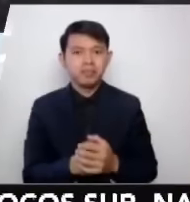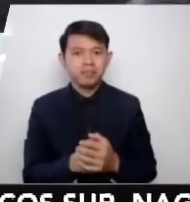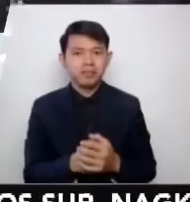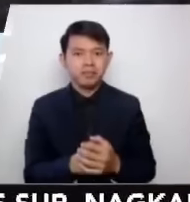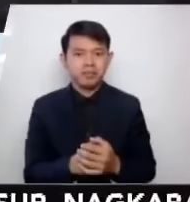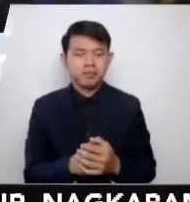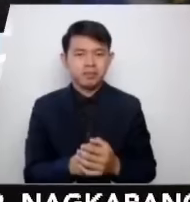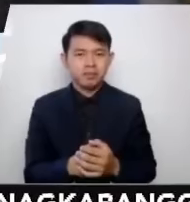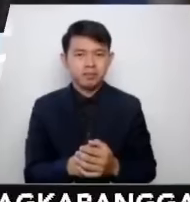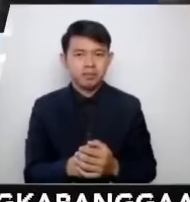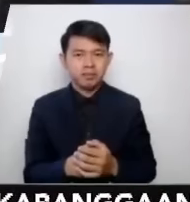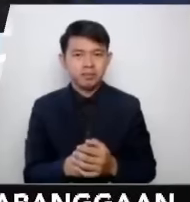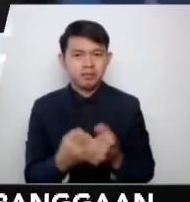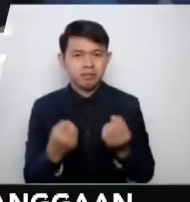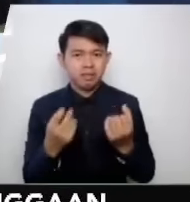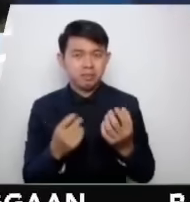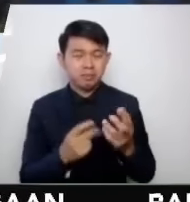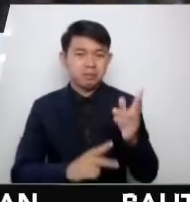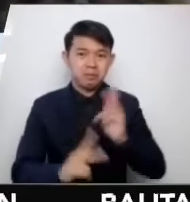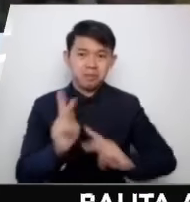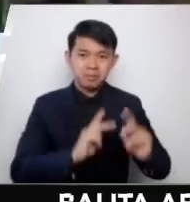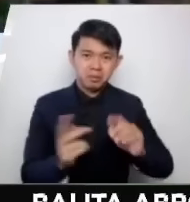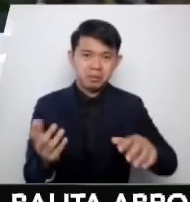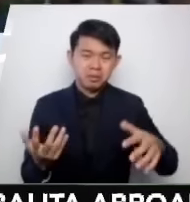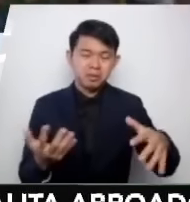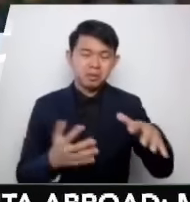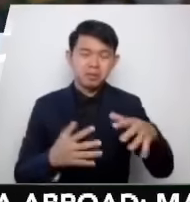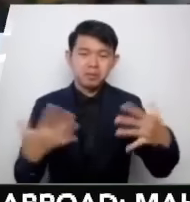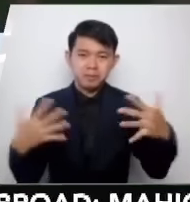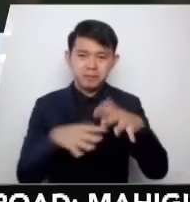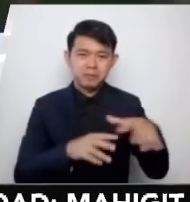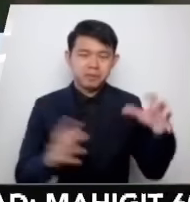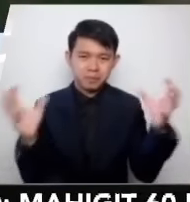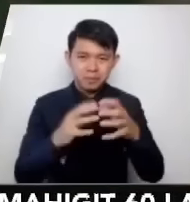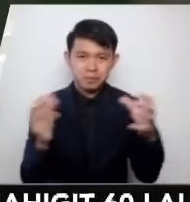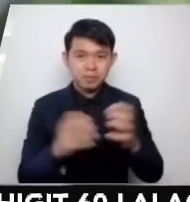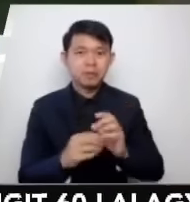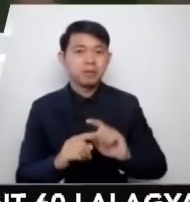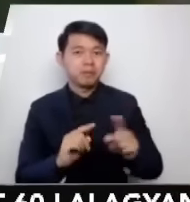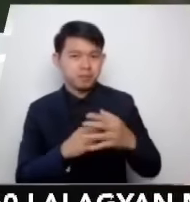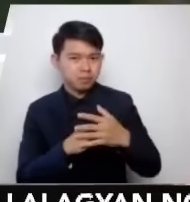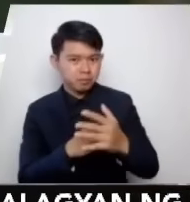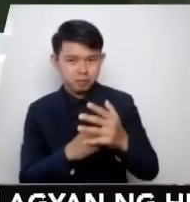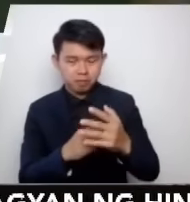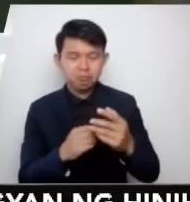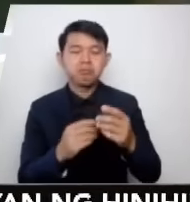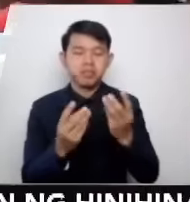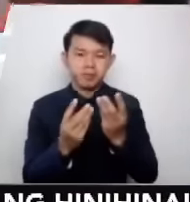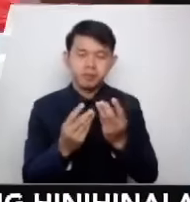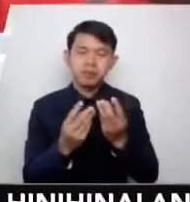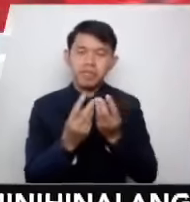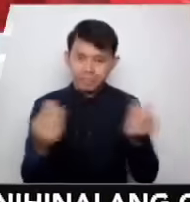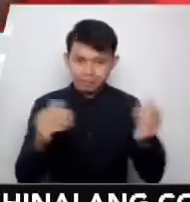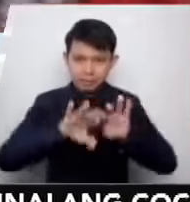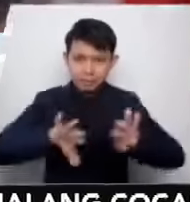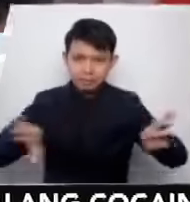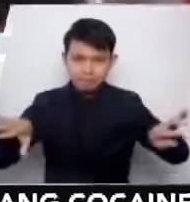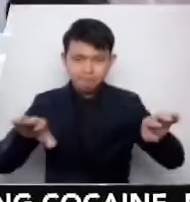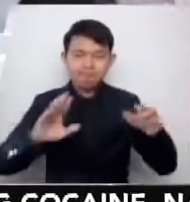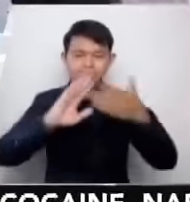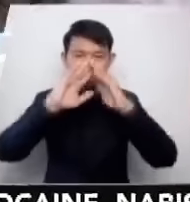ang ibang boyadores. Natigil naman ang away makalipas ang ilang minuto. Bahagi ang prosesyon ng Most Holy Face of Jesus na